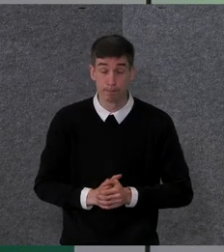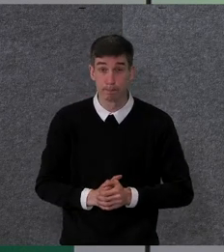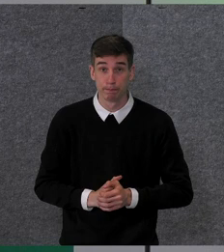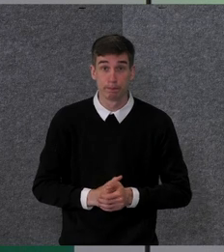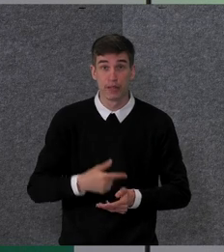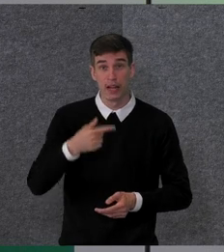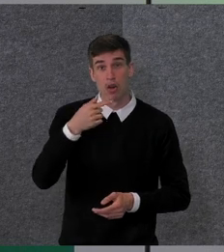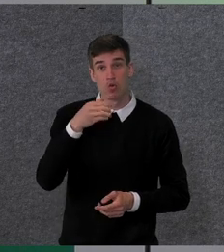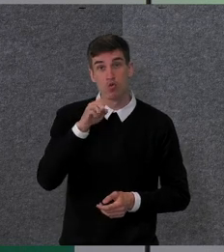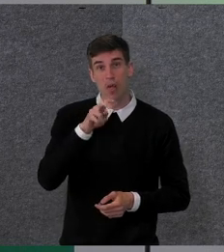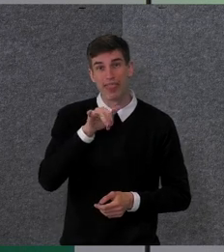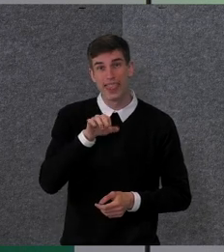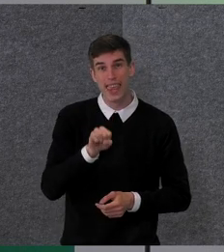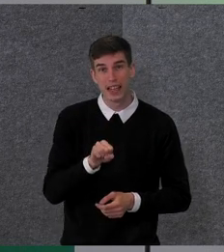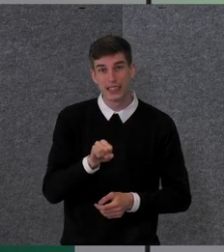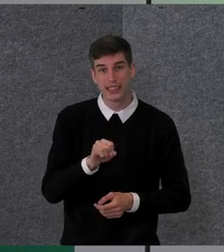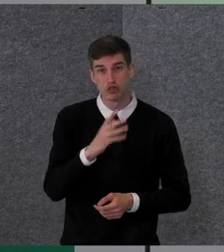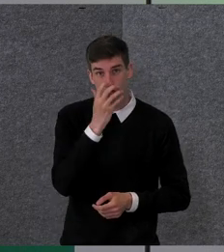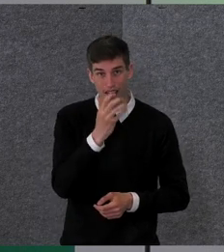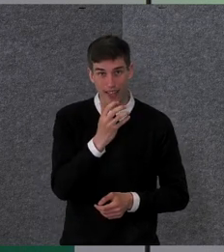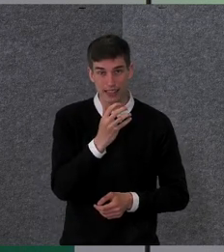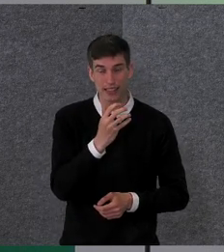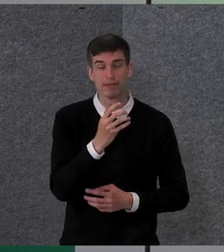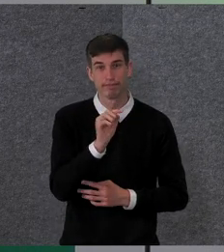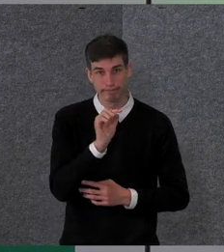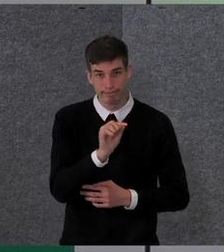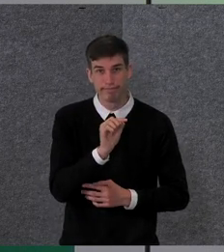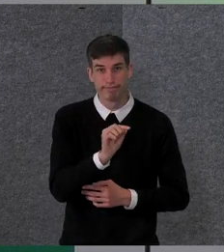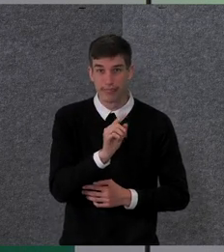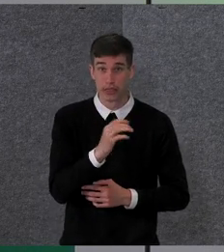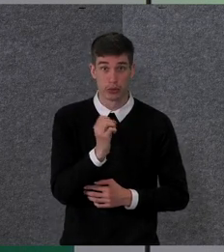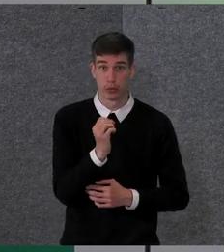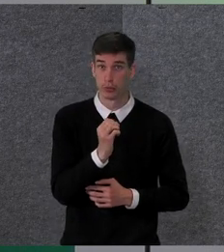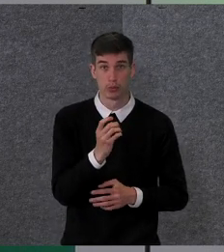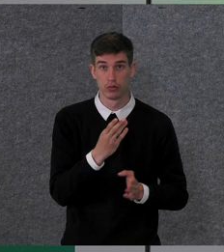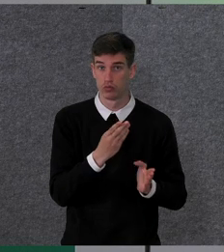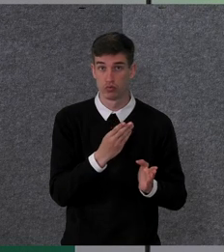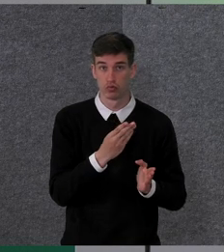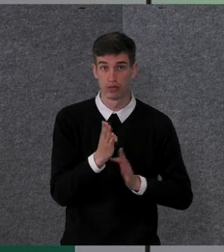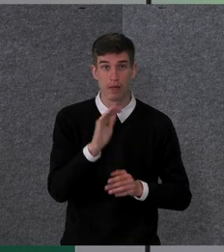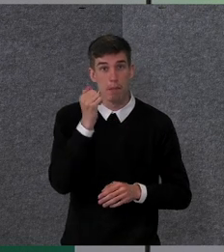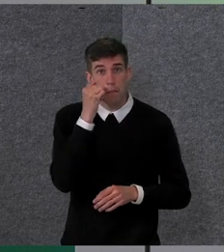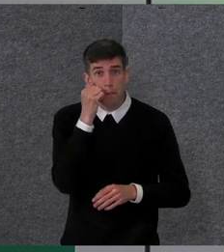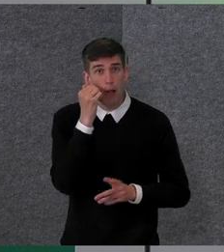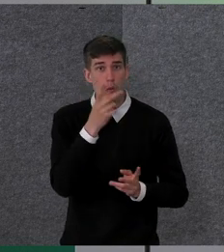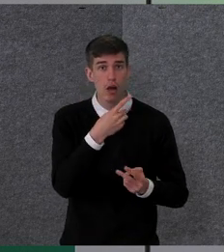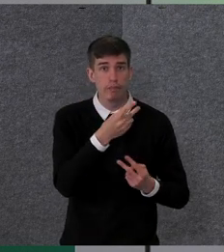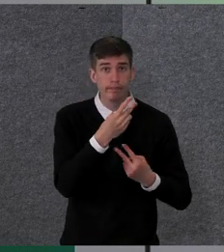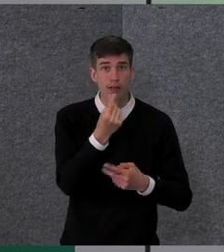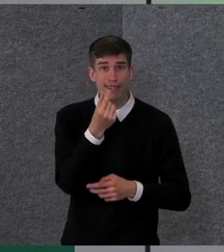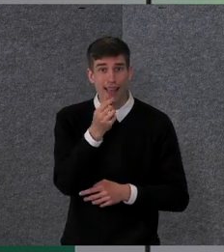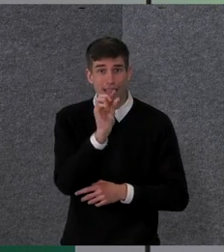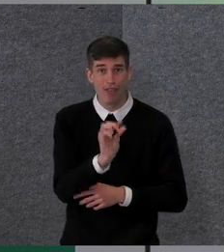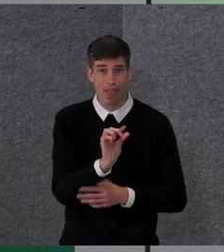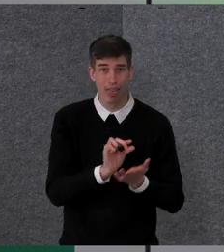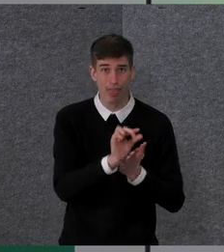Tönnies, ja, die Schweine, es ist unglaublich, was da abgegangen ist. Die Bauern kriegen nicht so viel Geld,